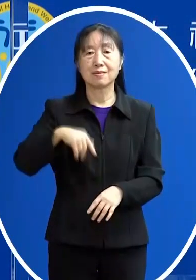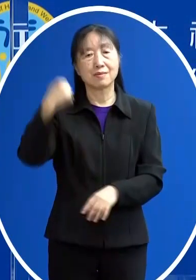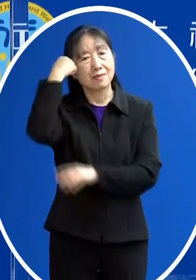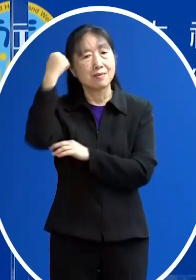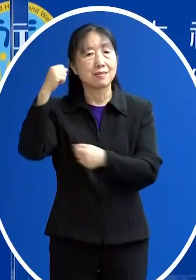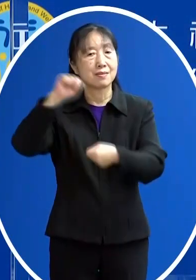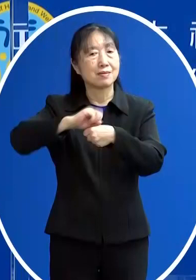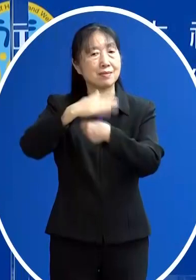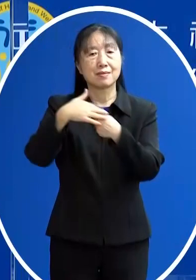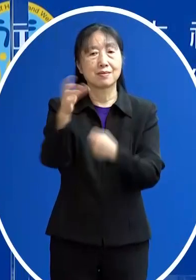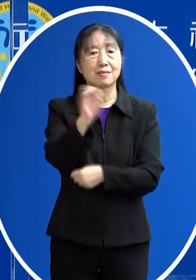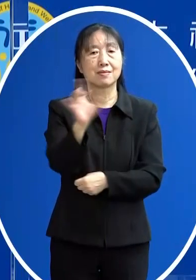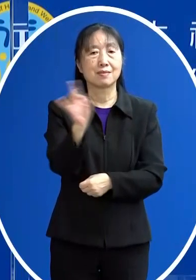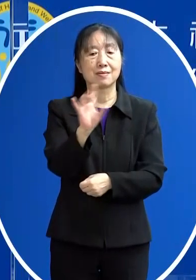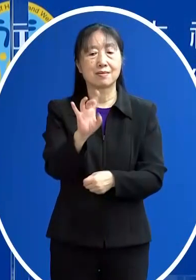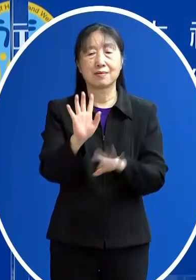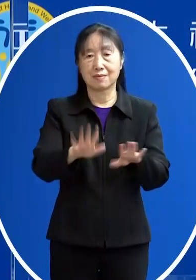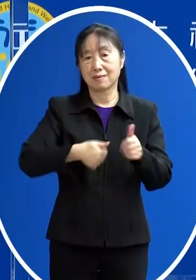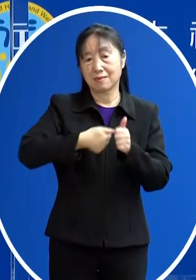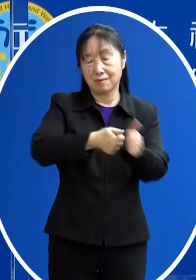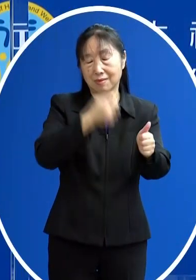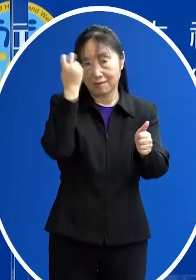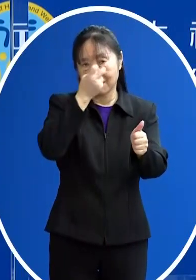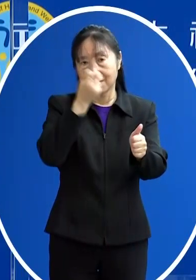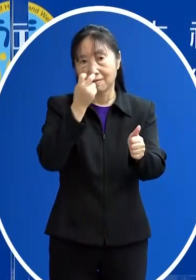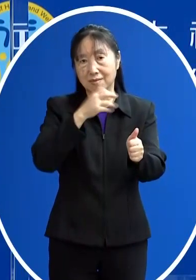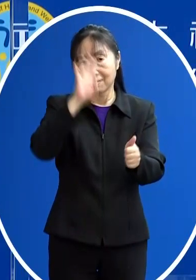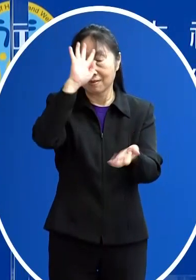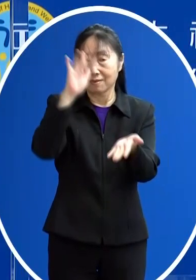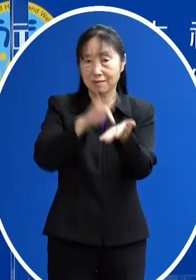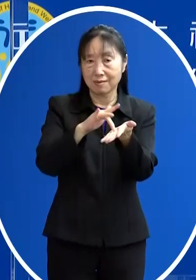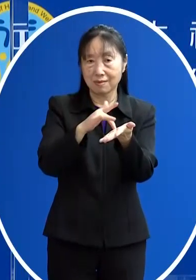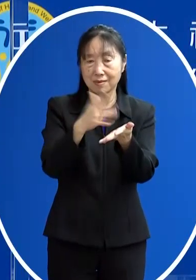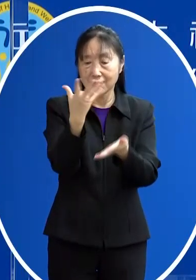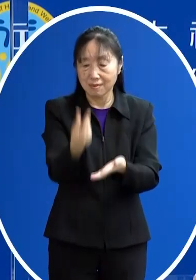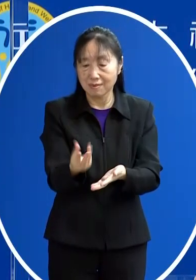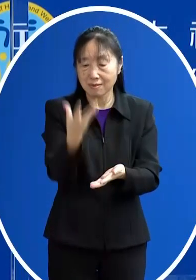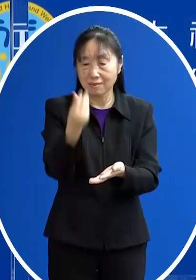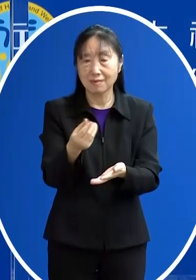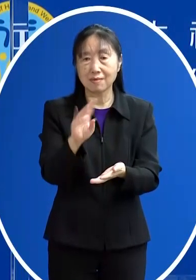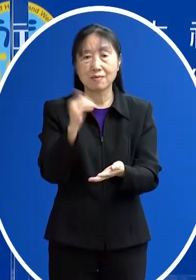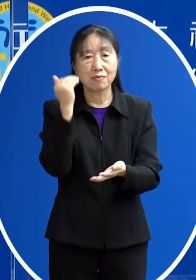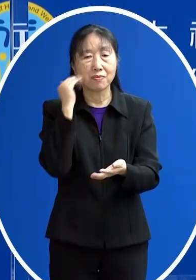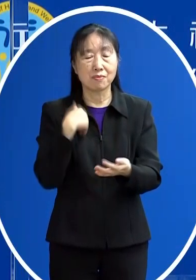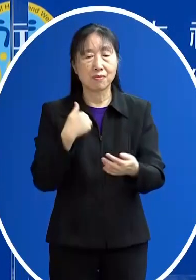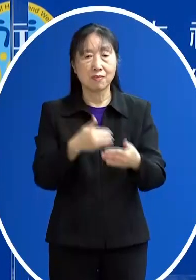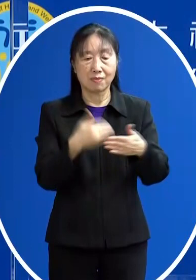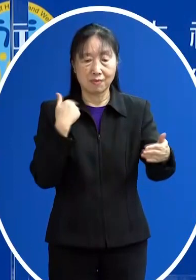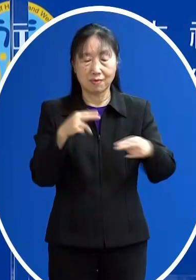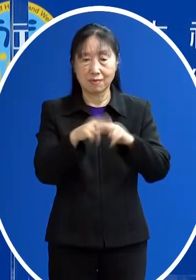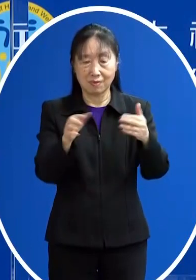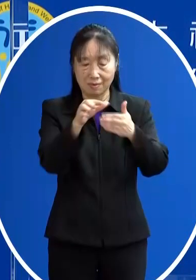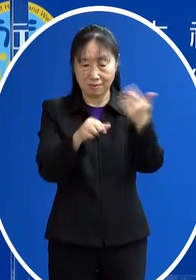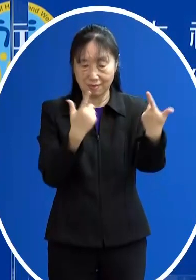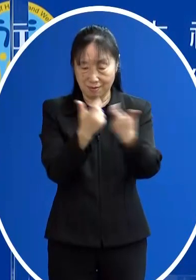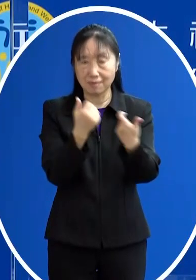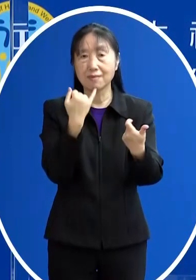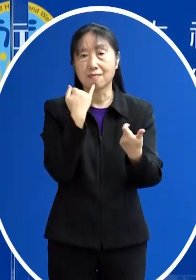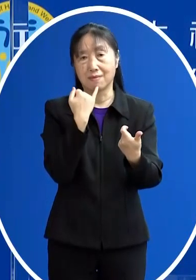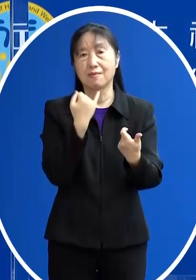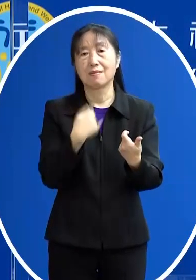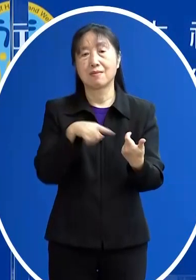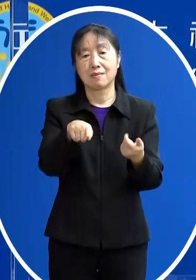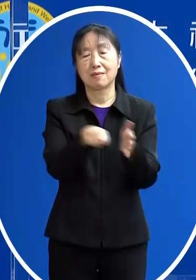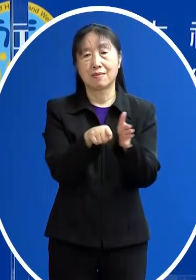过，那目前还在追踪病毒量的变化，如果有能够符合这个解隔的条件，那这个整个氧气